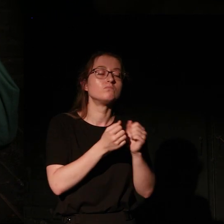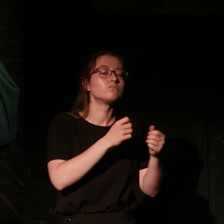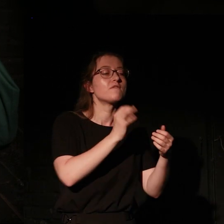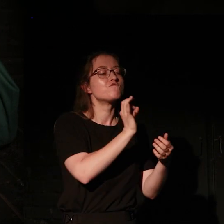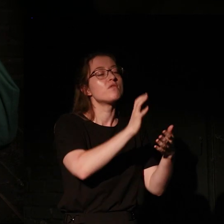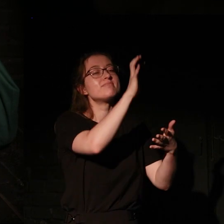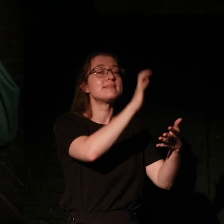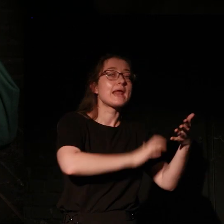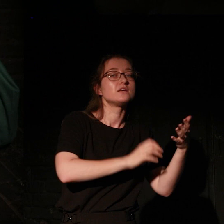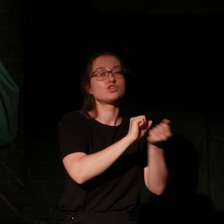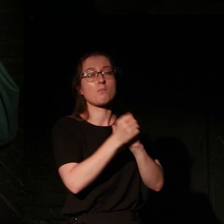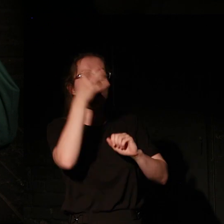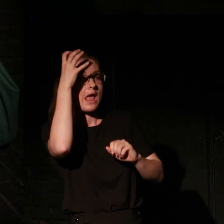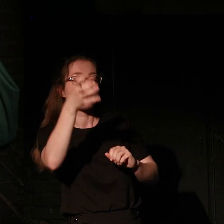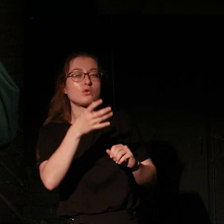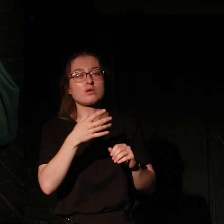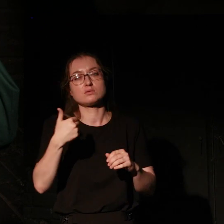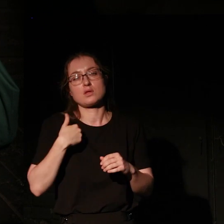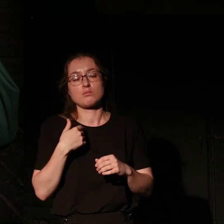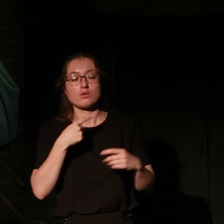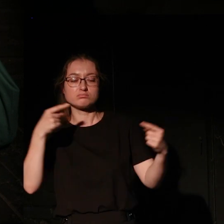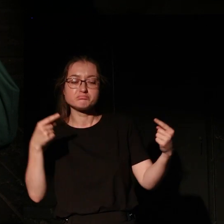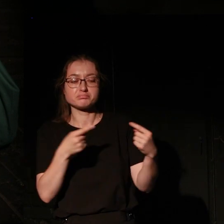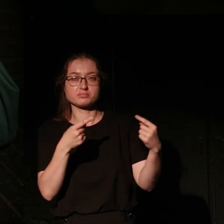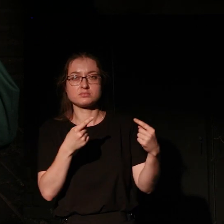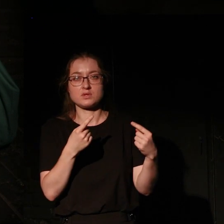Także tak naprawdę nigdy nie było jakiejś